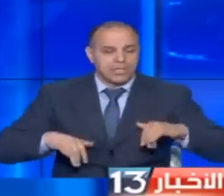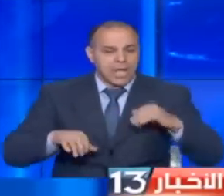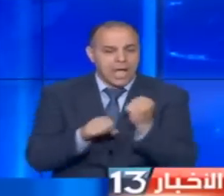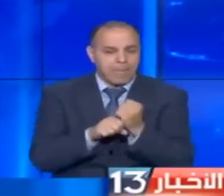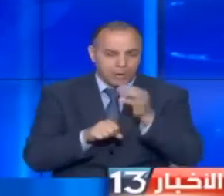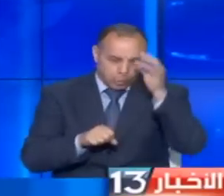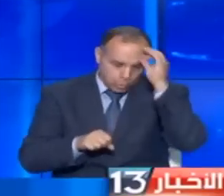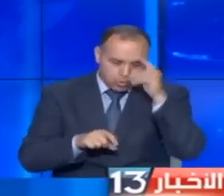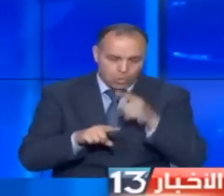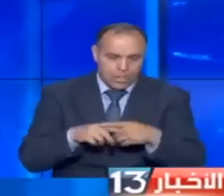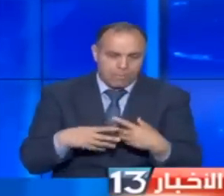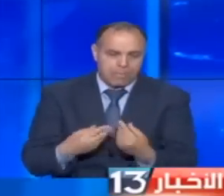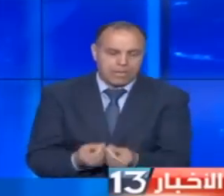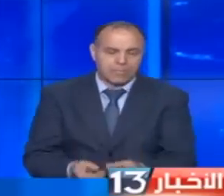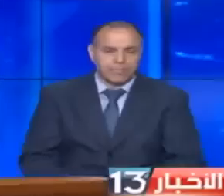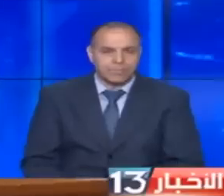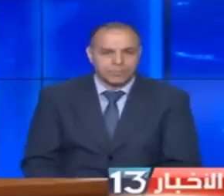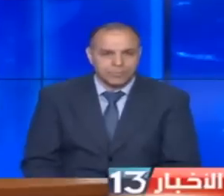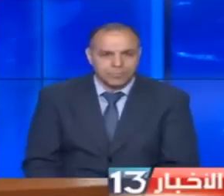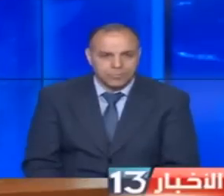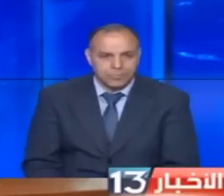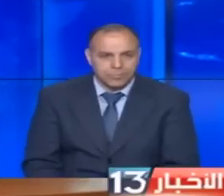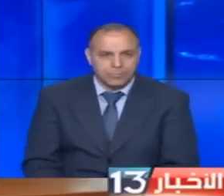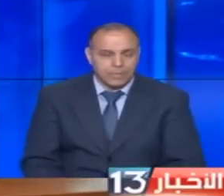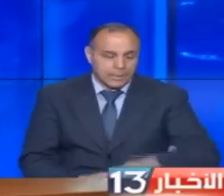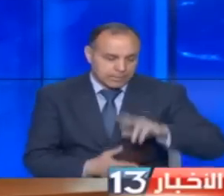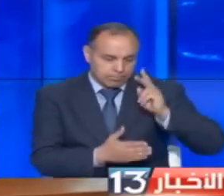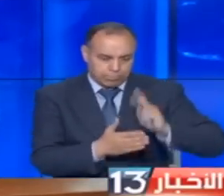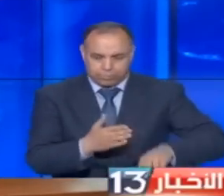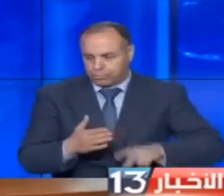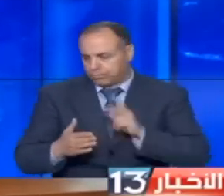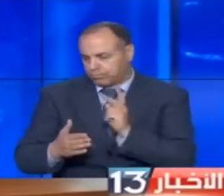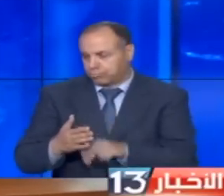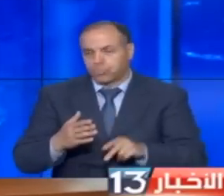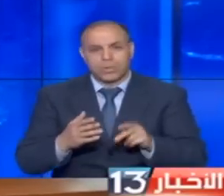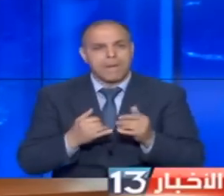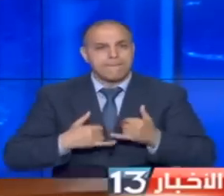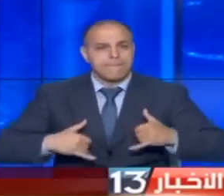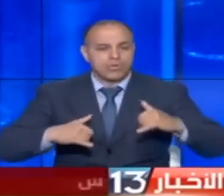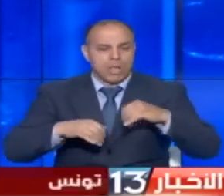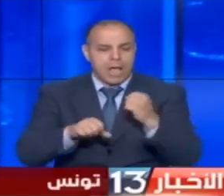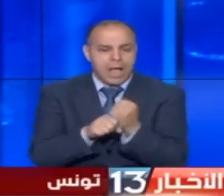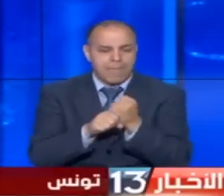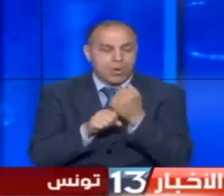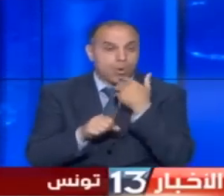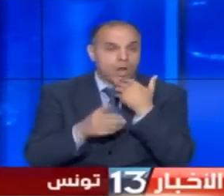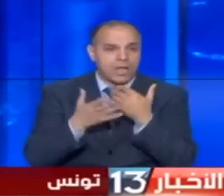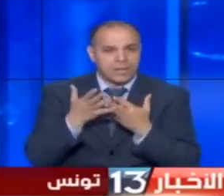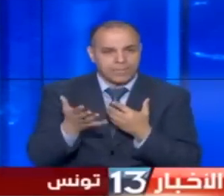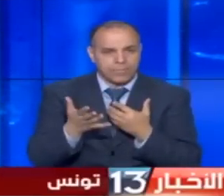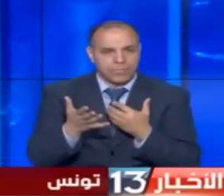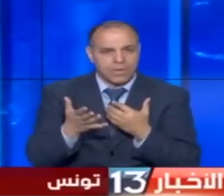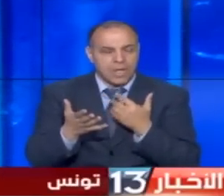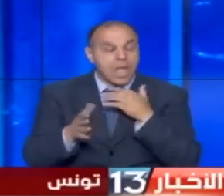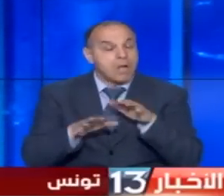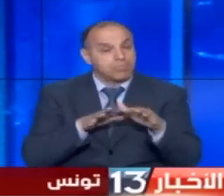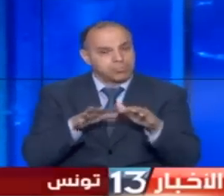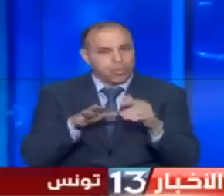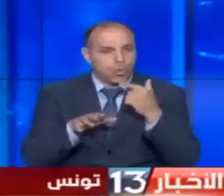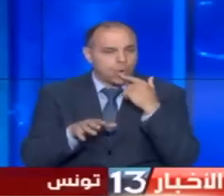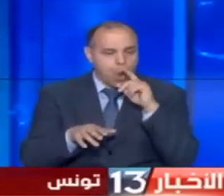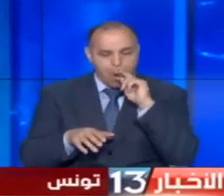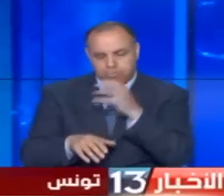تونسي بتوقيع اتفاقيه انشاء مجلس اعمال تونسي يوناني يسعى رجال